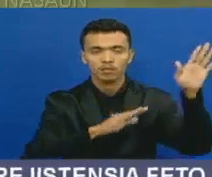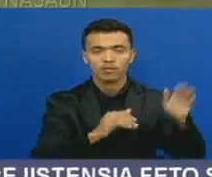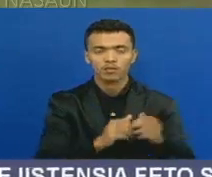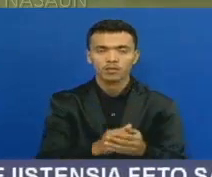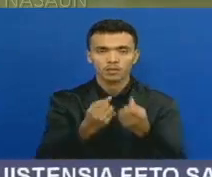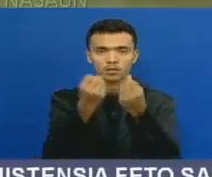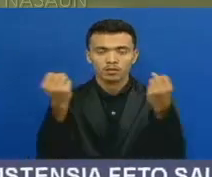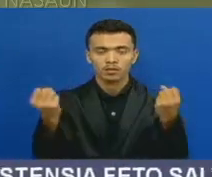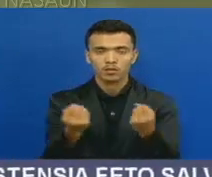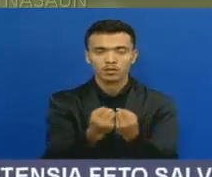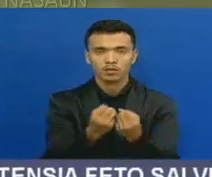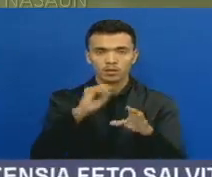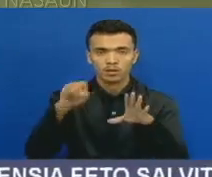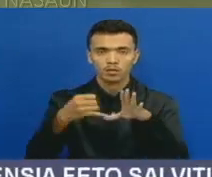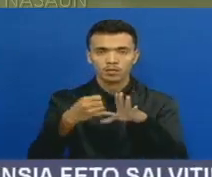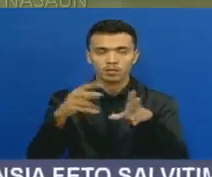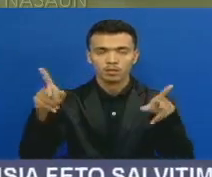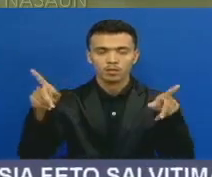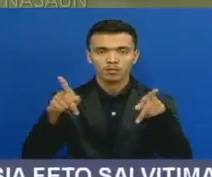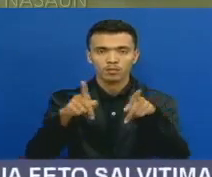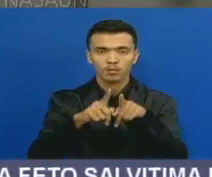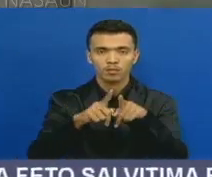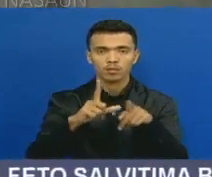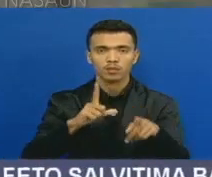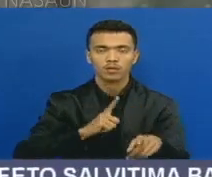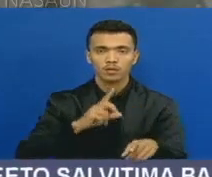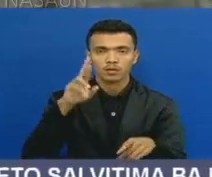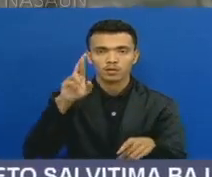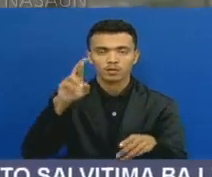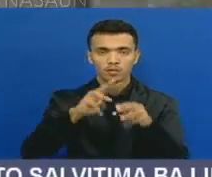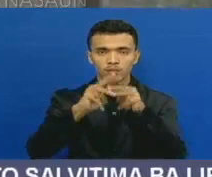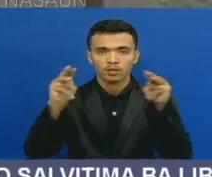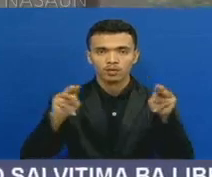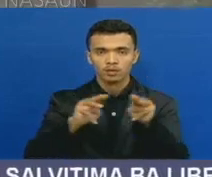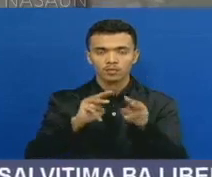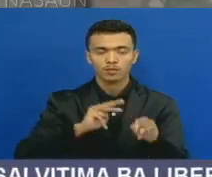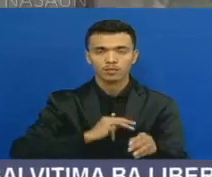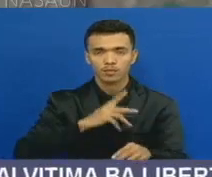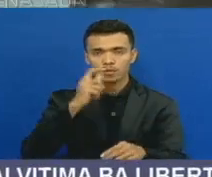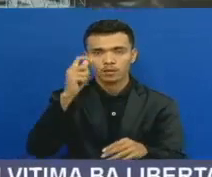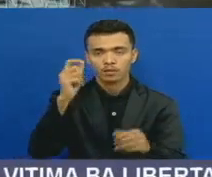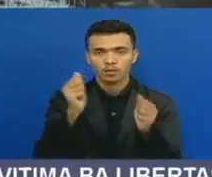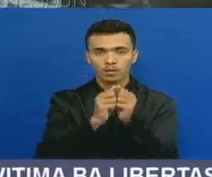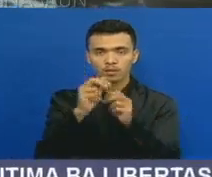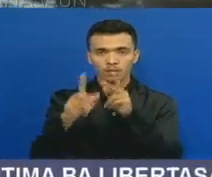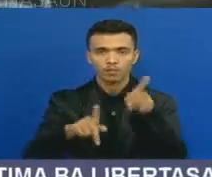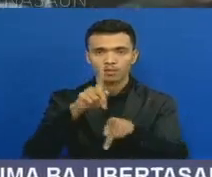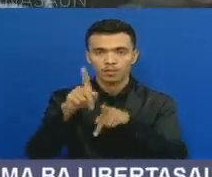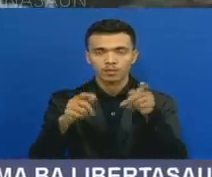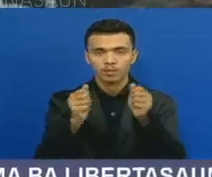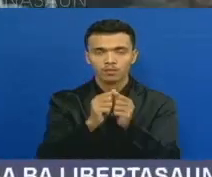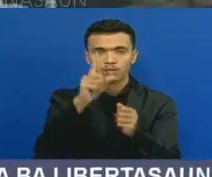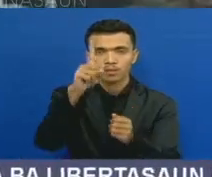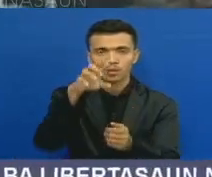suku Sananain pertence ba posto administrativo La Clubar, munisipio Manatuto, ho total populasaun hamutu kurihung